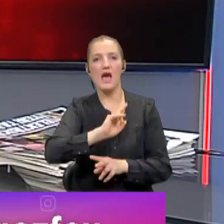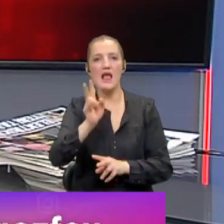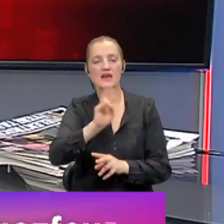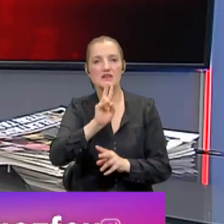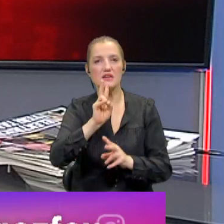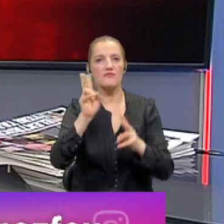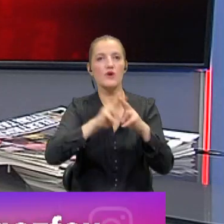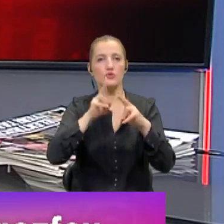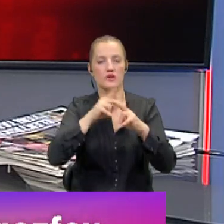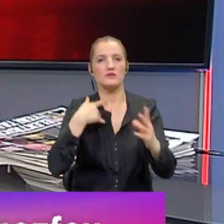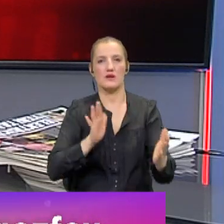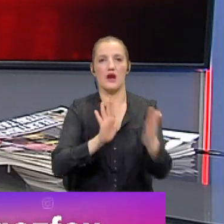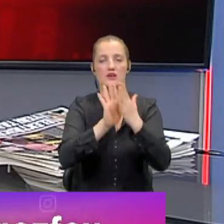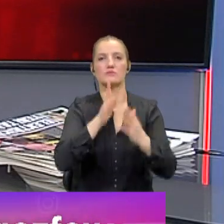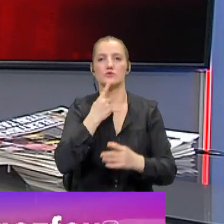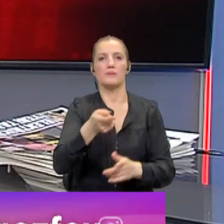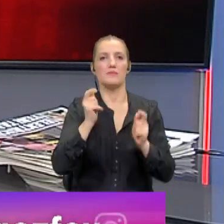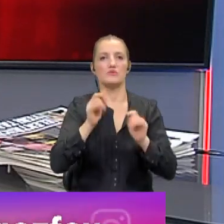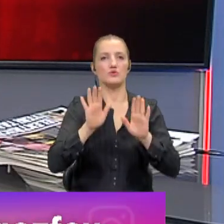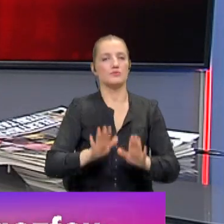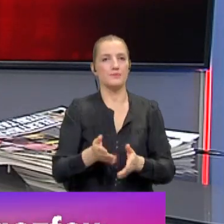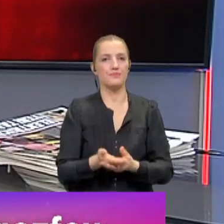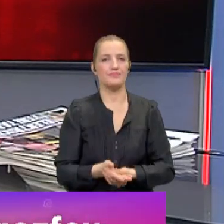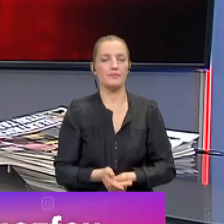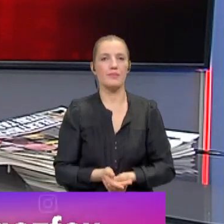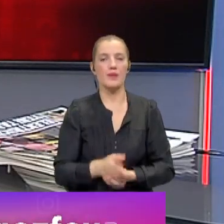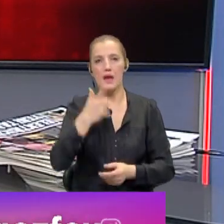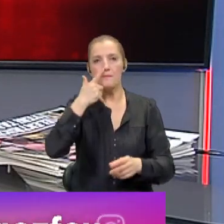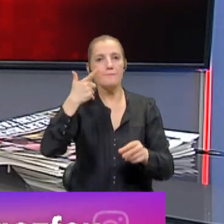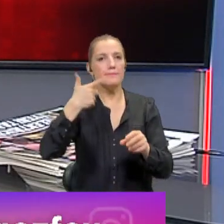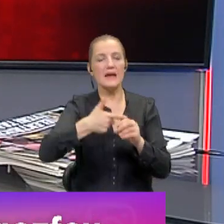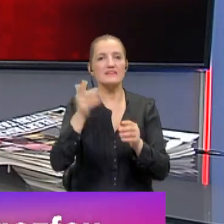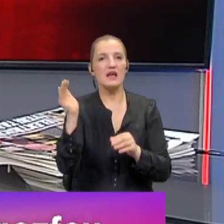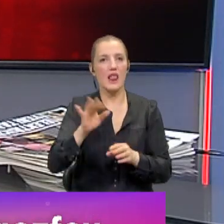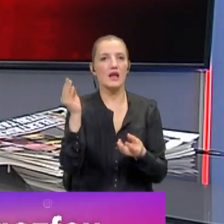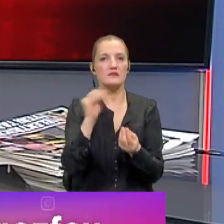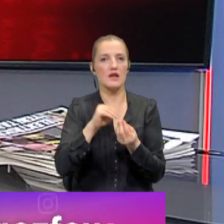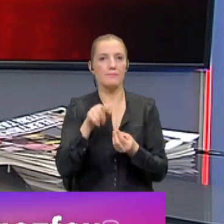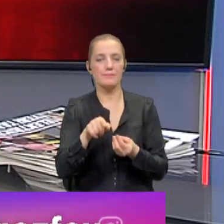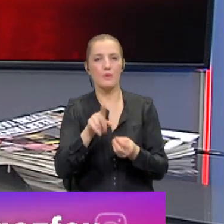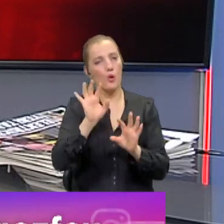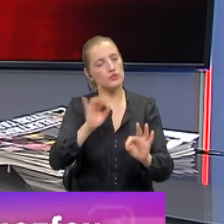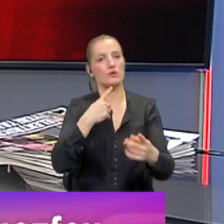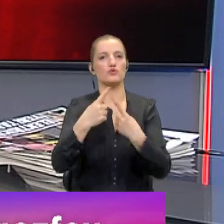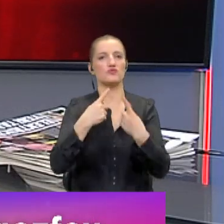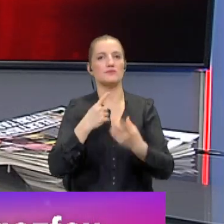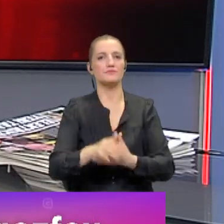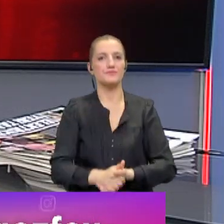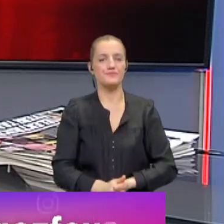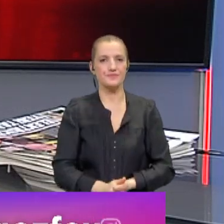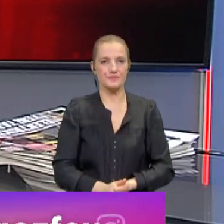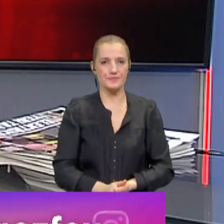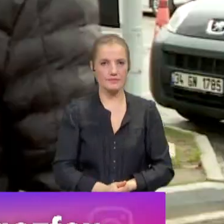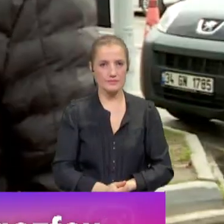itirazımı söylemek durumundayım Şimdi bir de akaryakıta gelen zam orada konuşalım